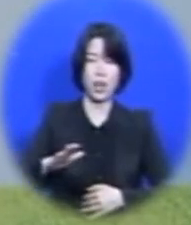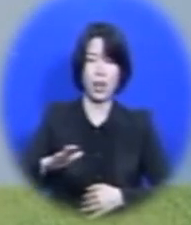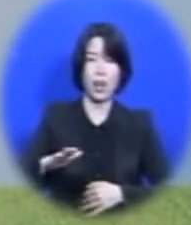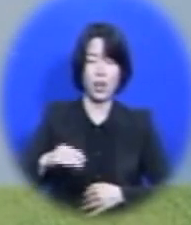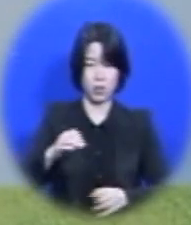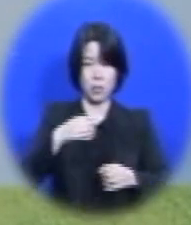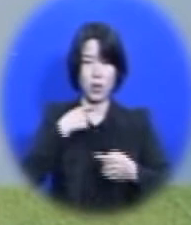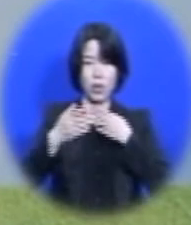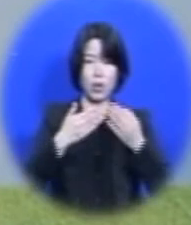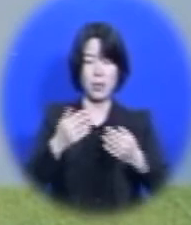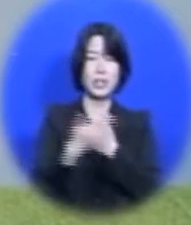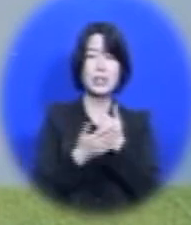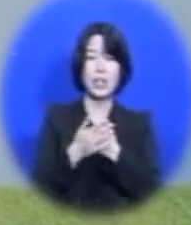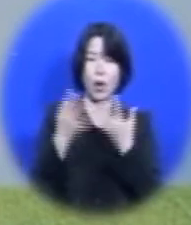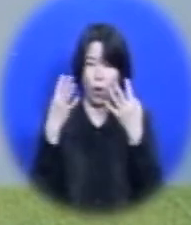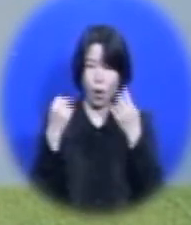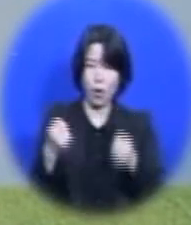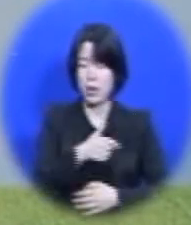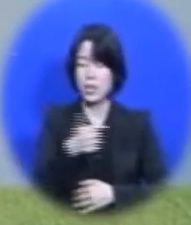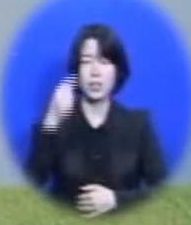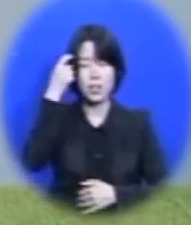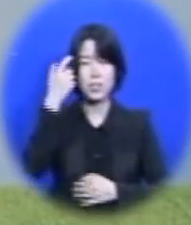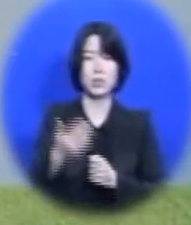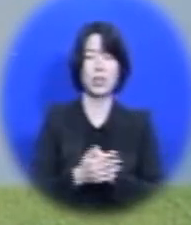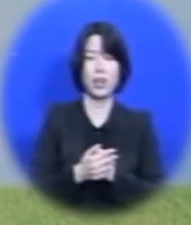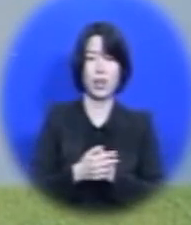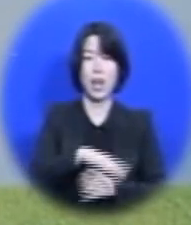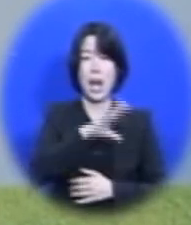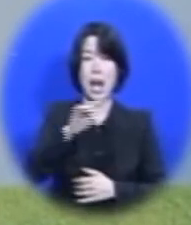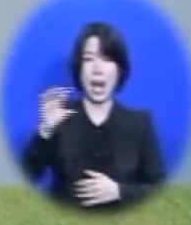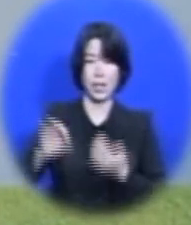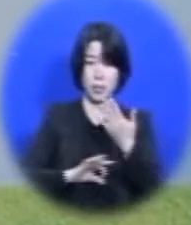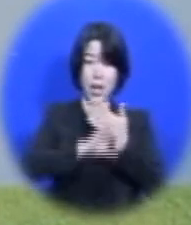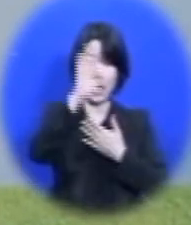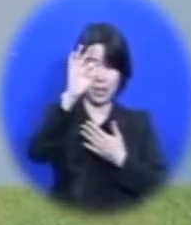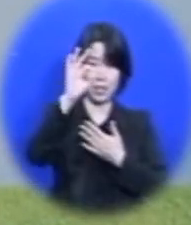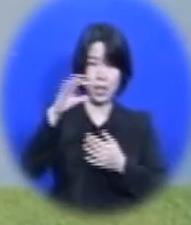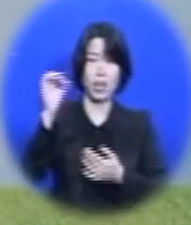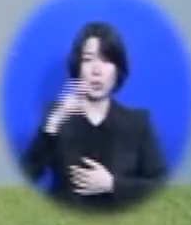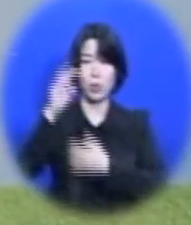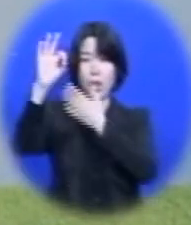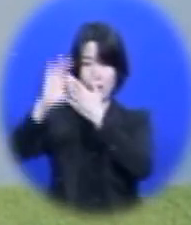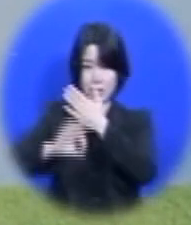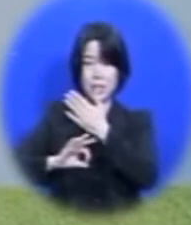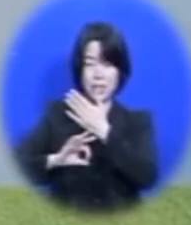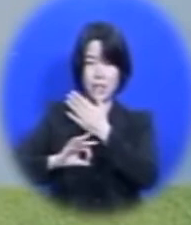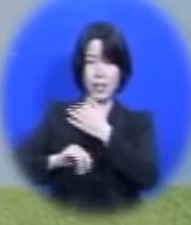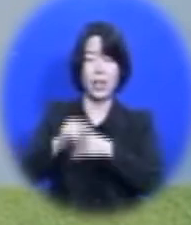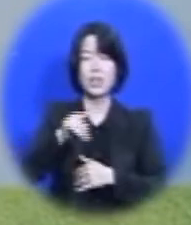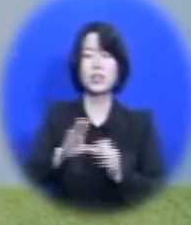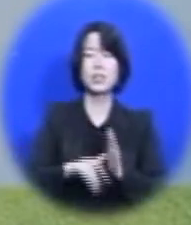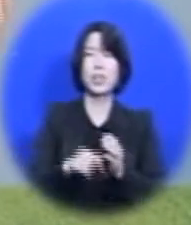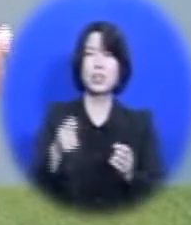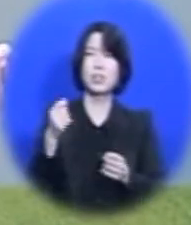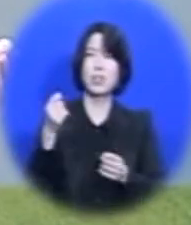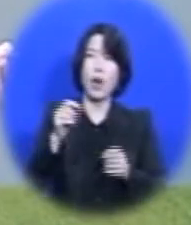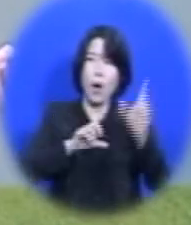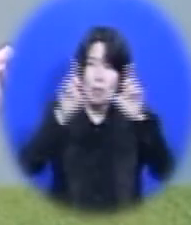놀라운 것이겠느냐. 이따금 해가 뜰 때 또는 해가 질 때 그때 그